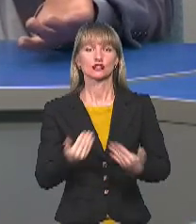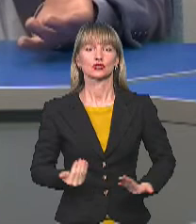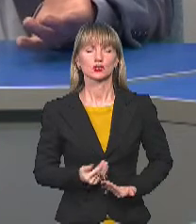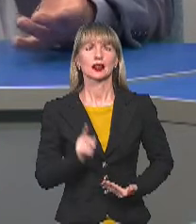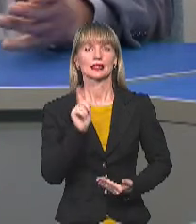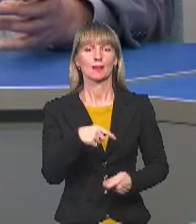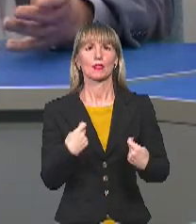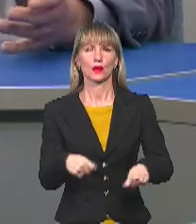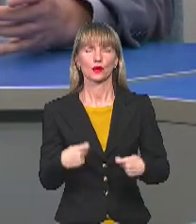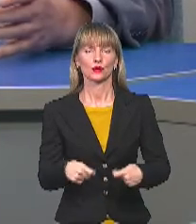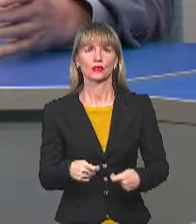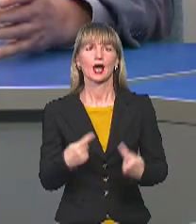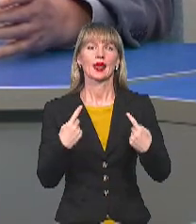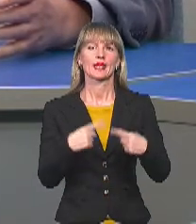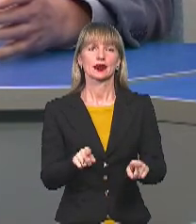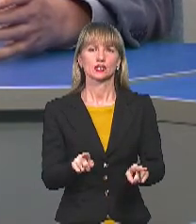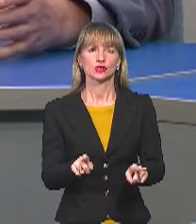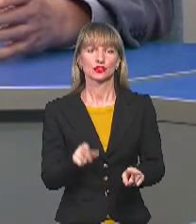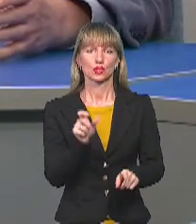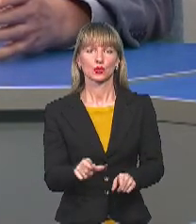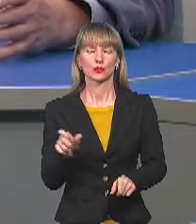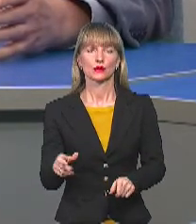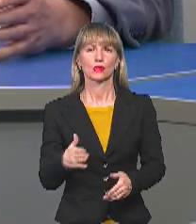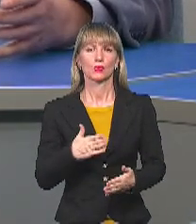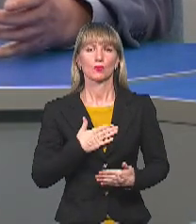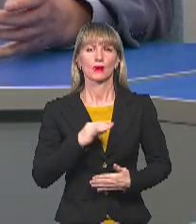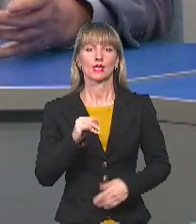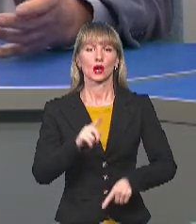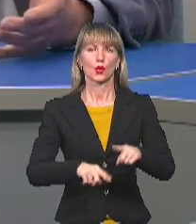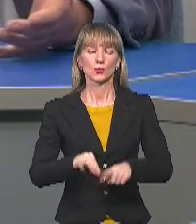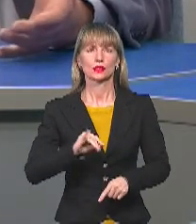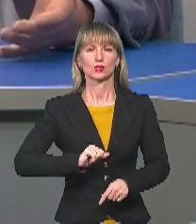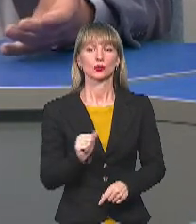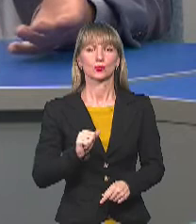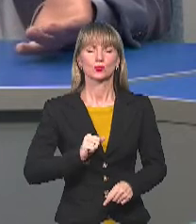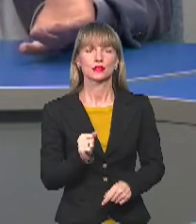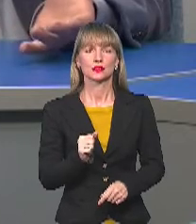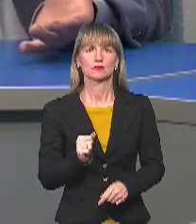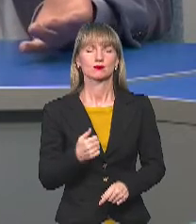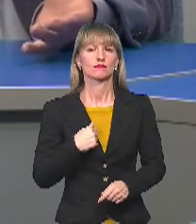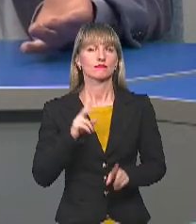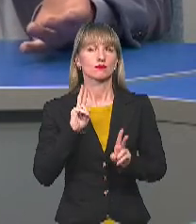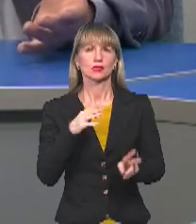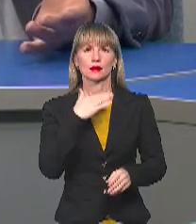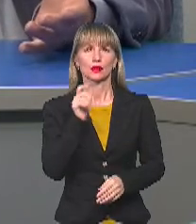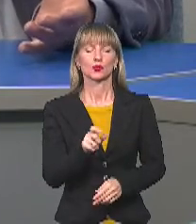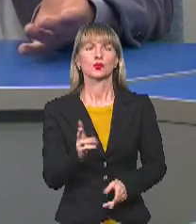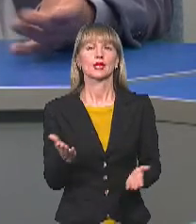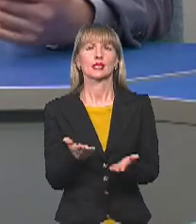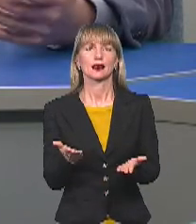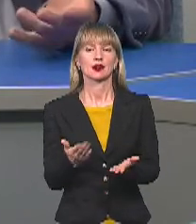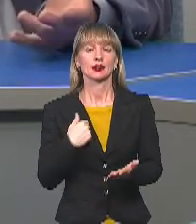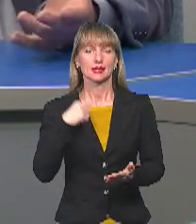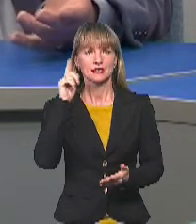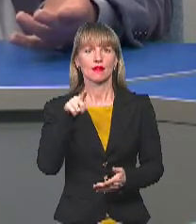там торгують. А інші, мої і родичі, і друзі, і я не знаю, багато людей, які